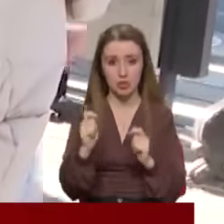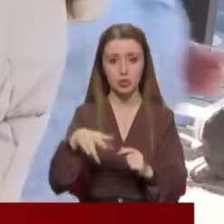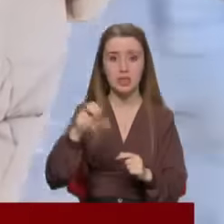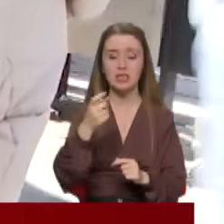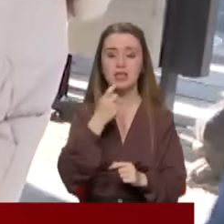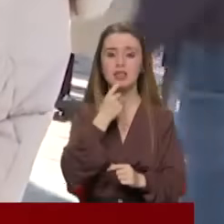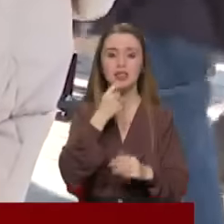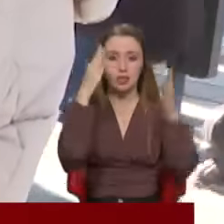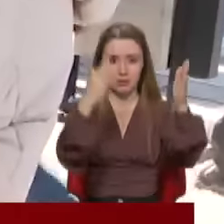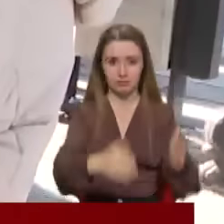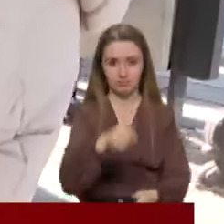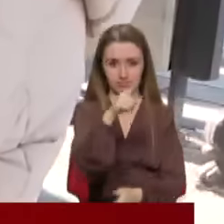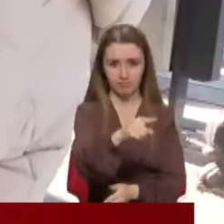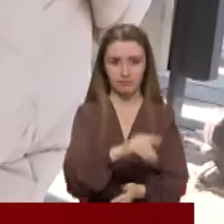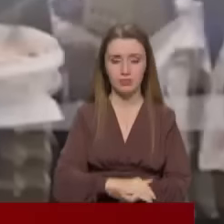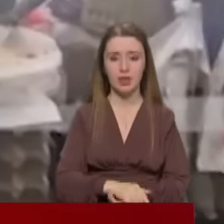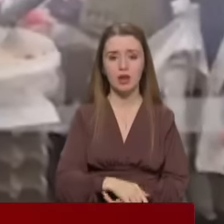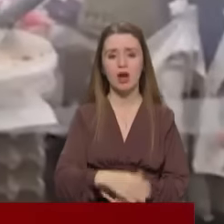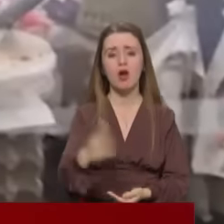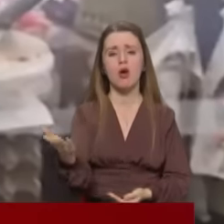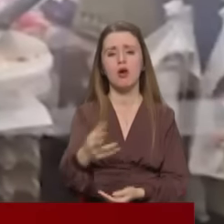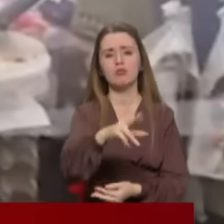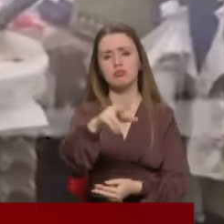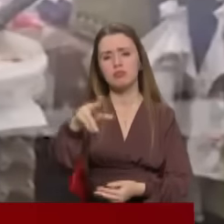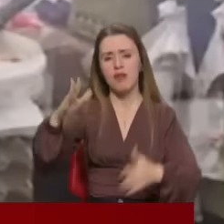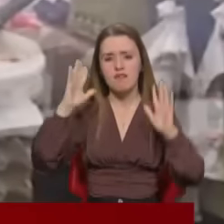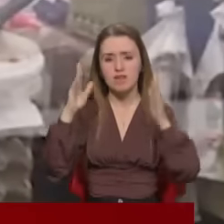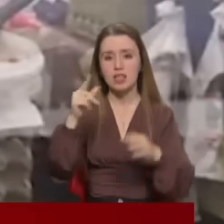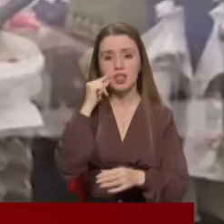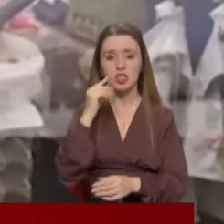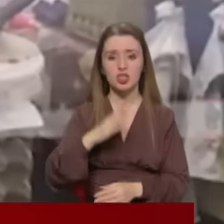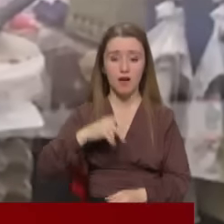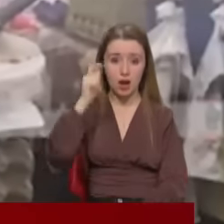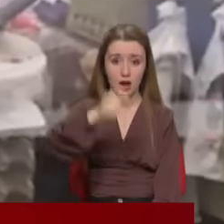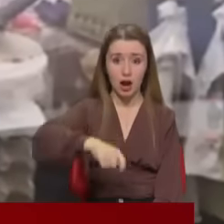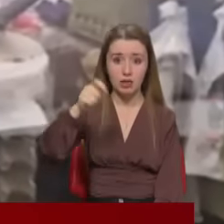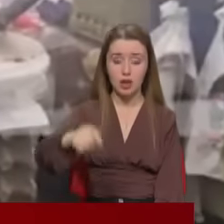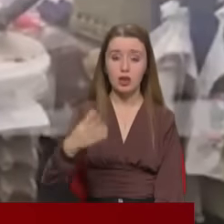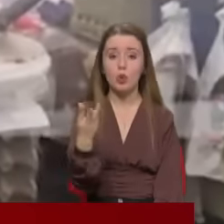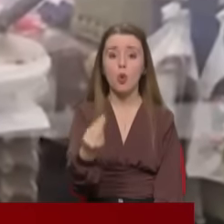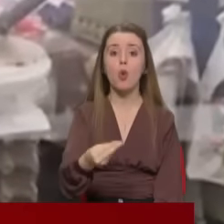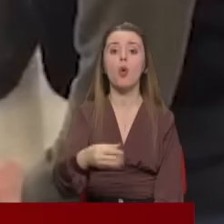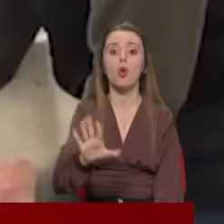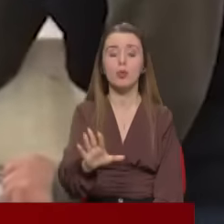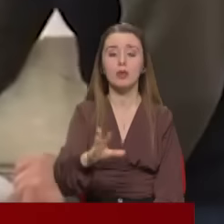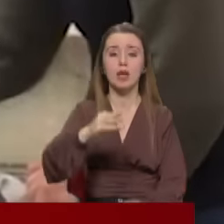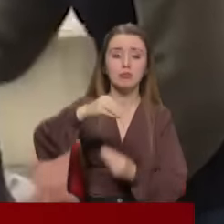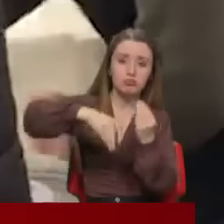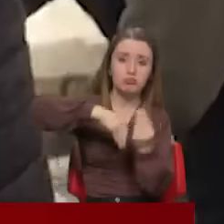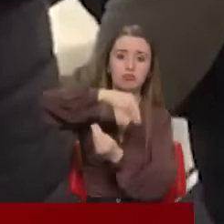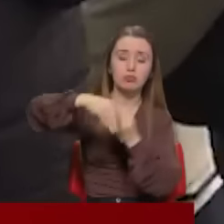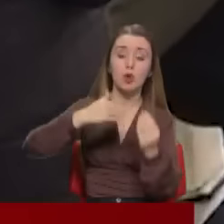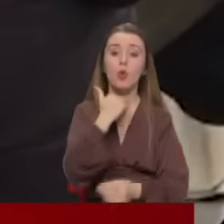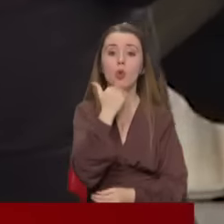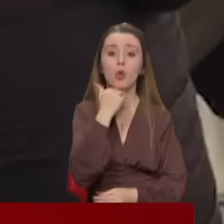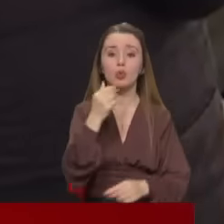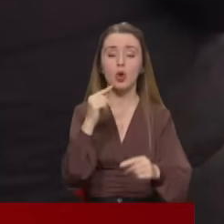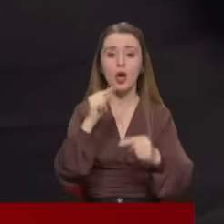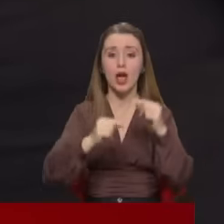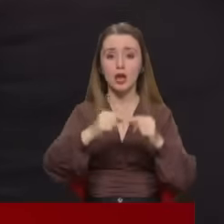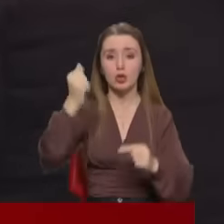80 yaşındaki Mehmet amcanın, onun gibi milyonlarca tüketici kredi kartı kullanmadan deyim yerindeyse nefes alamıyor. Ekonomi yönetimi